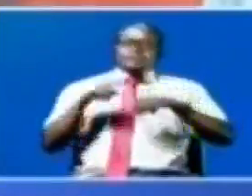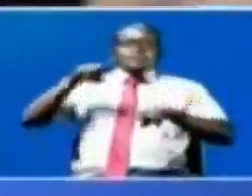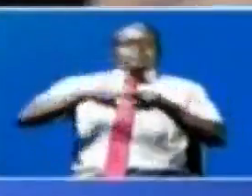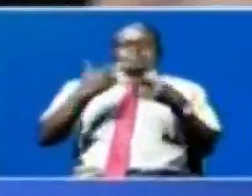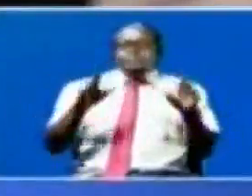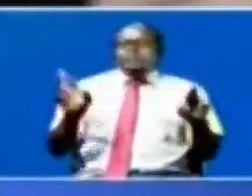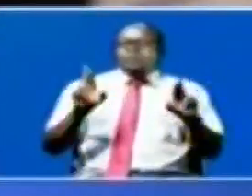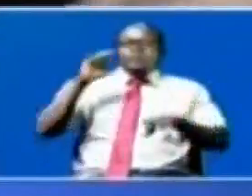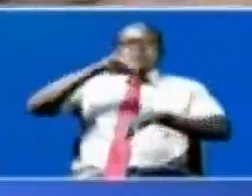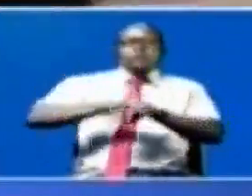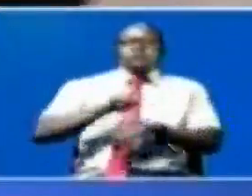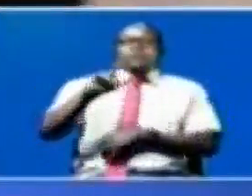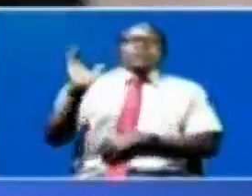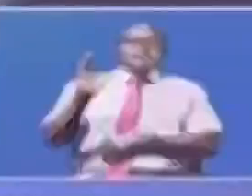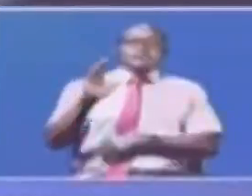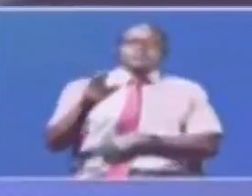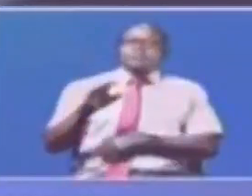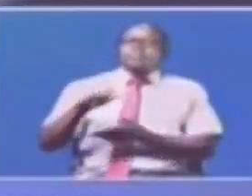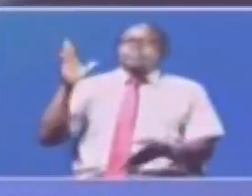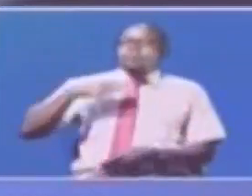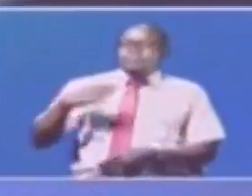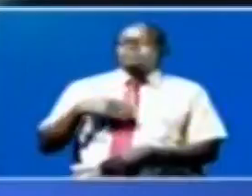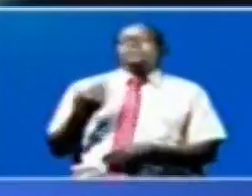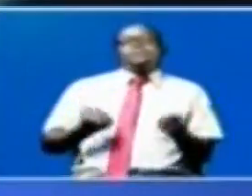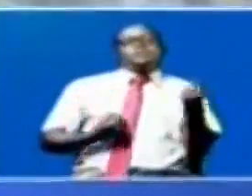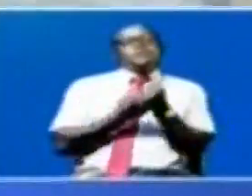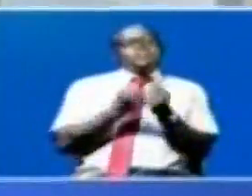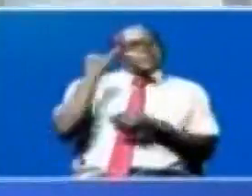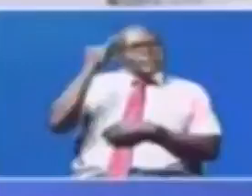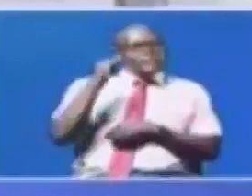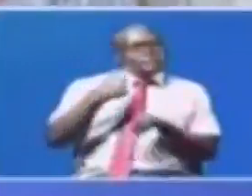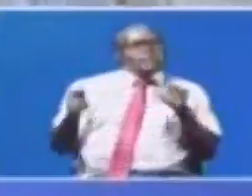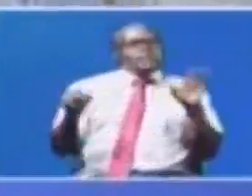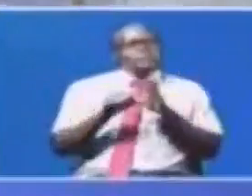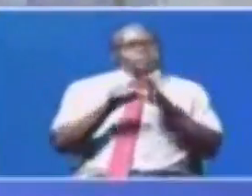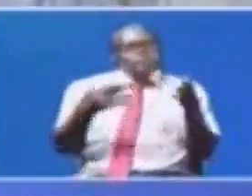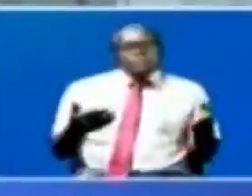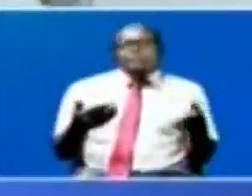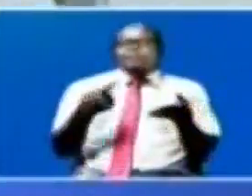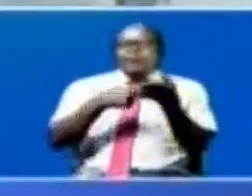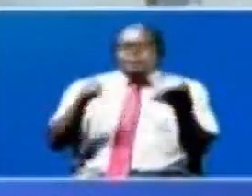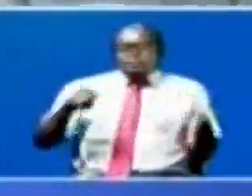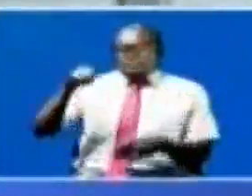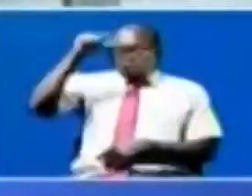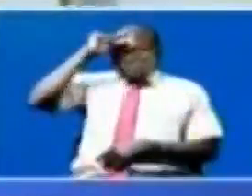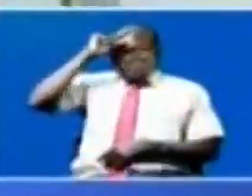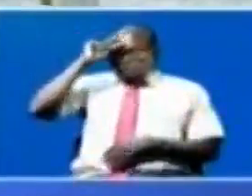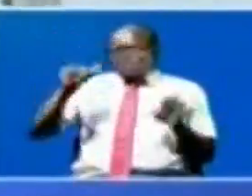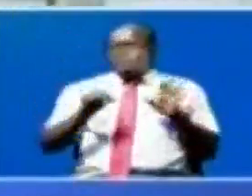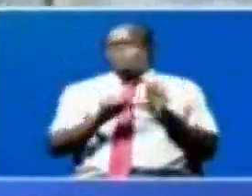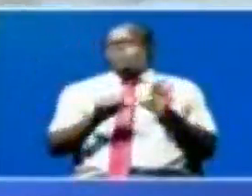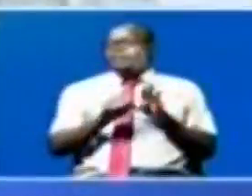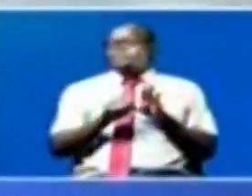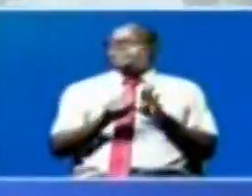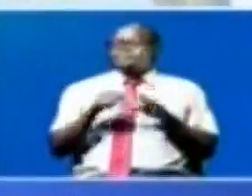tayari amepata mteja na wengi wamevutiwa na ubunifu wake. Lakini tatizo kuu ni kibali kutoka serikalini. Pale